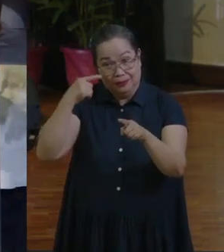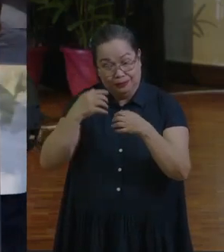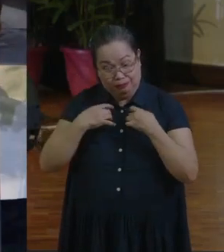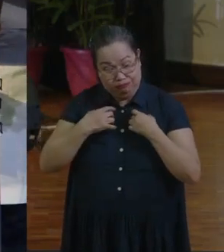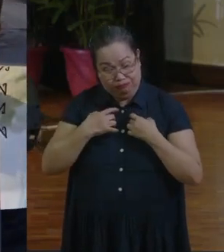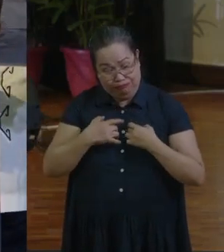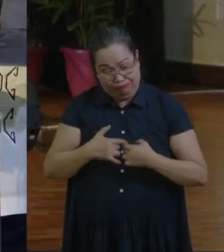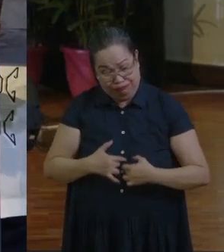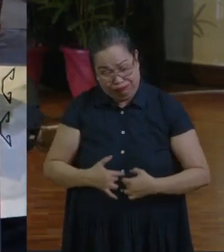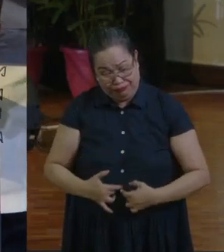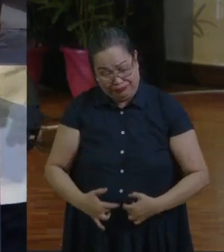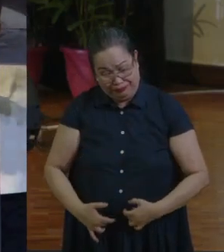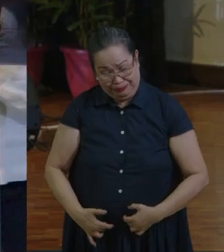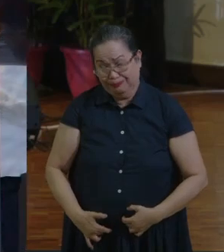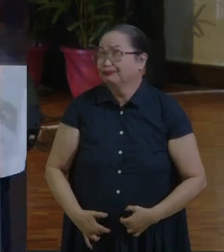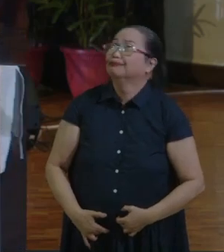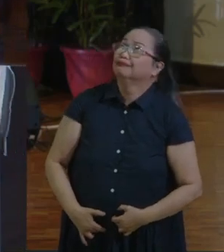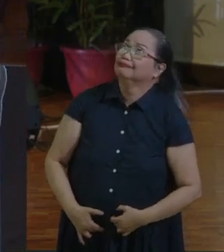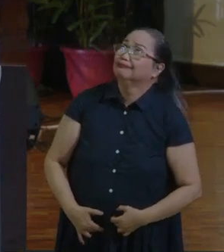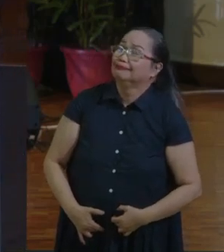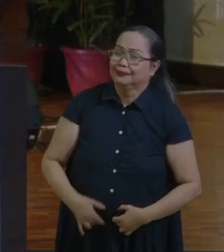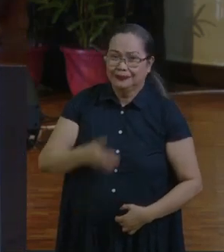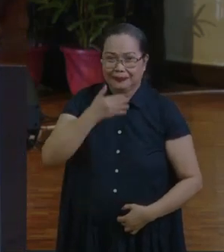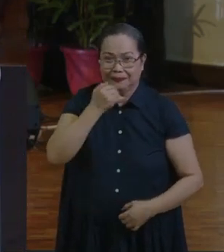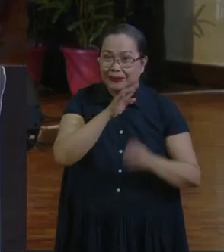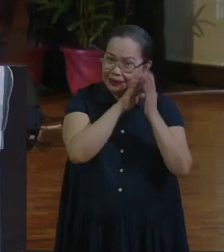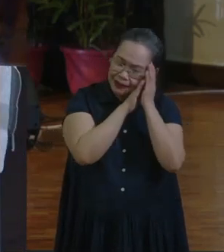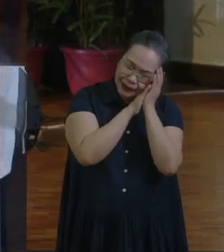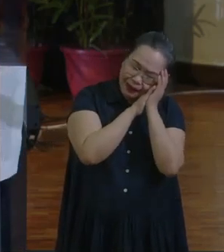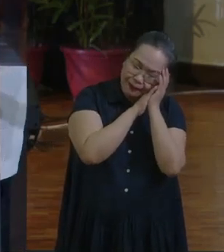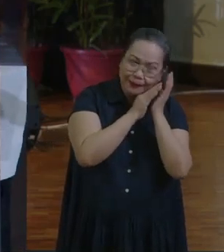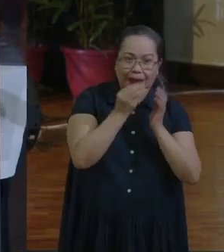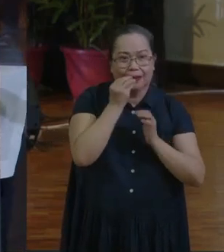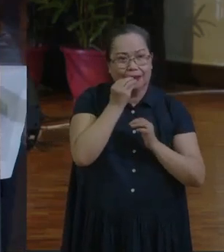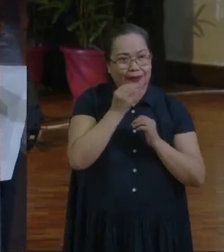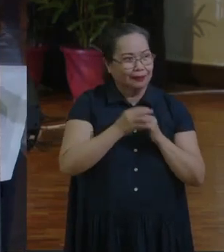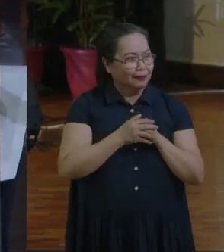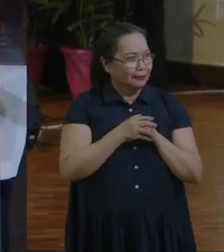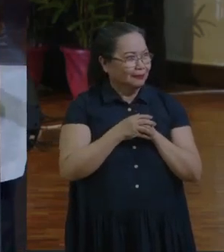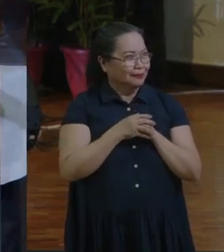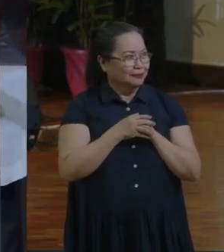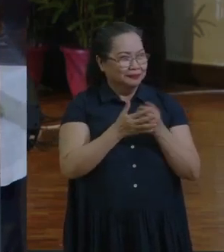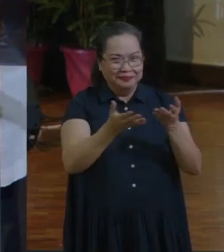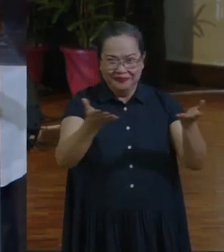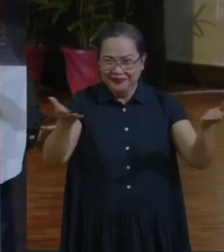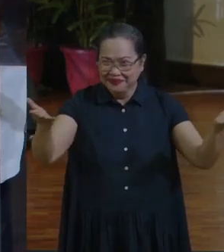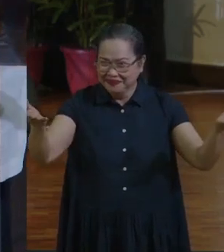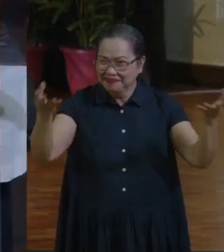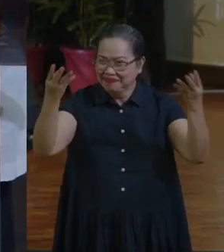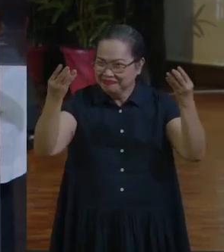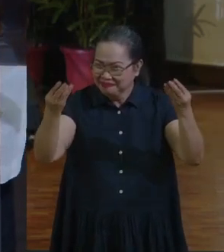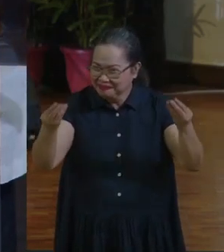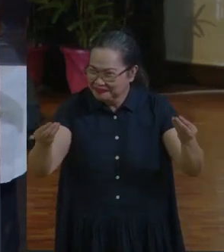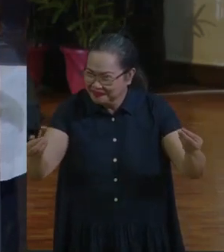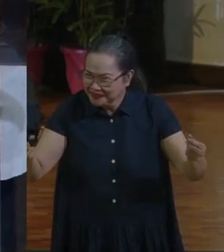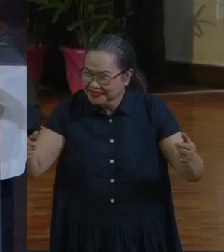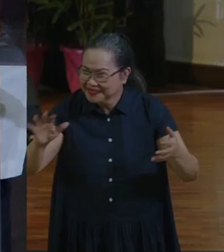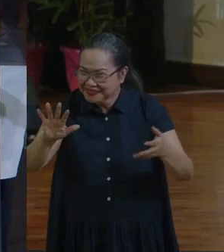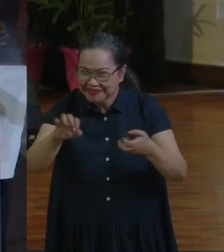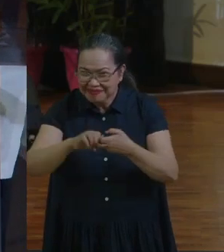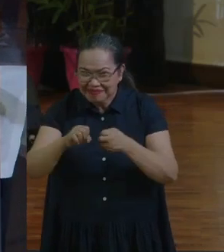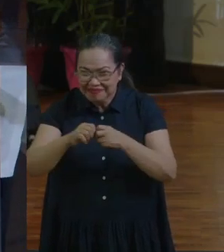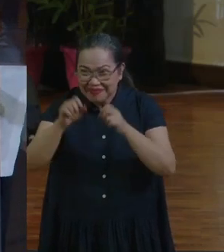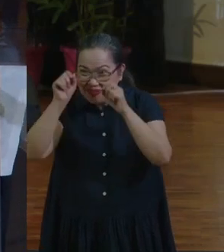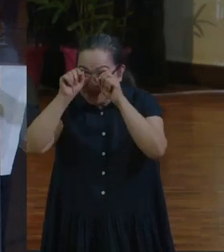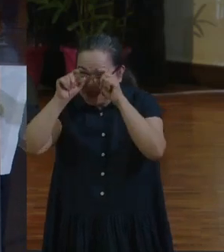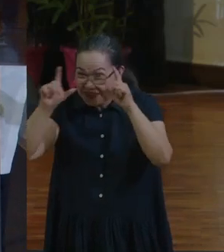ay nanghihina, matulog kaya kayo. At kumain. Pagkagising